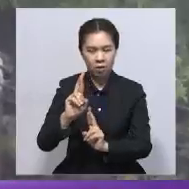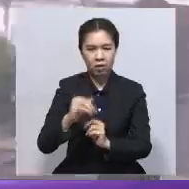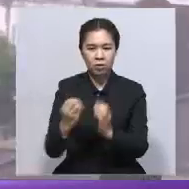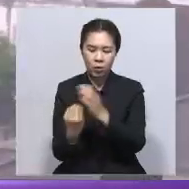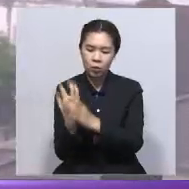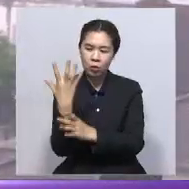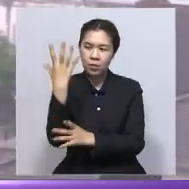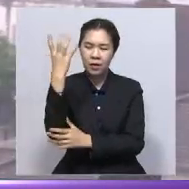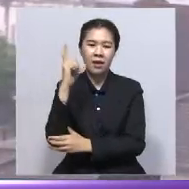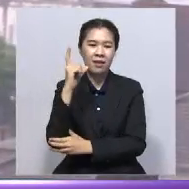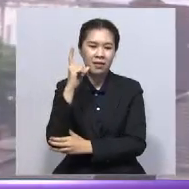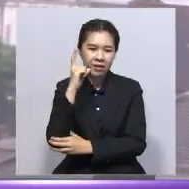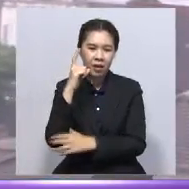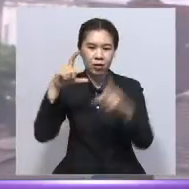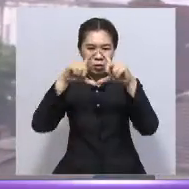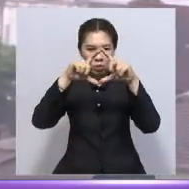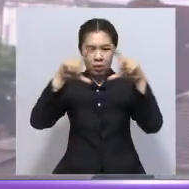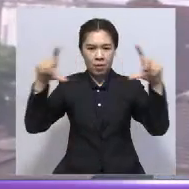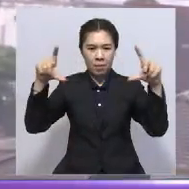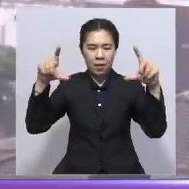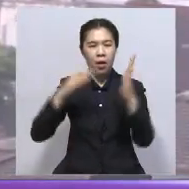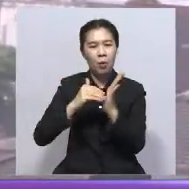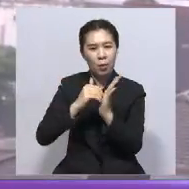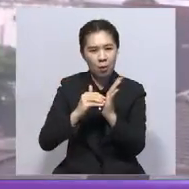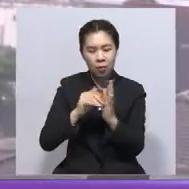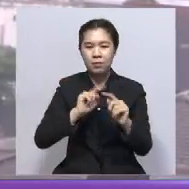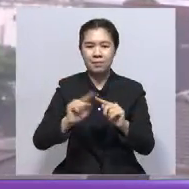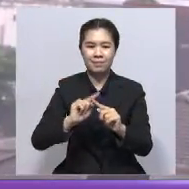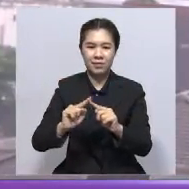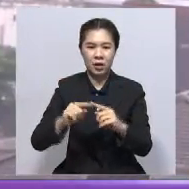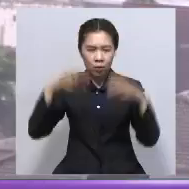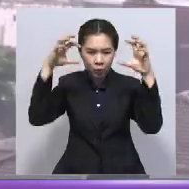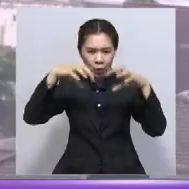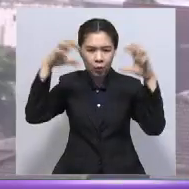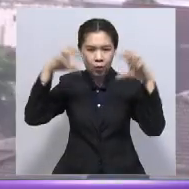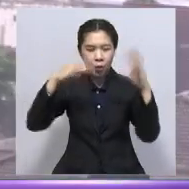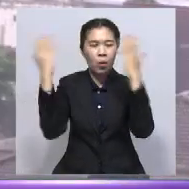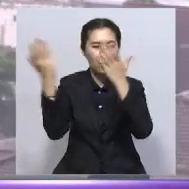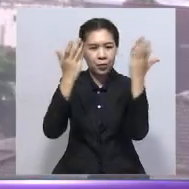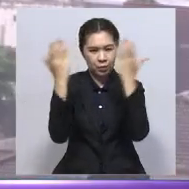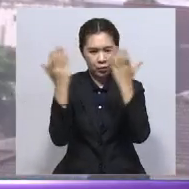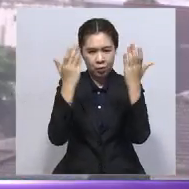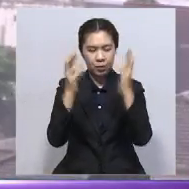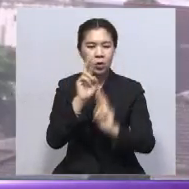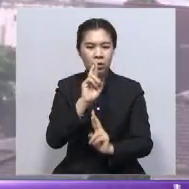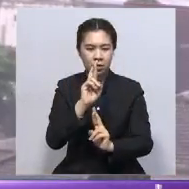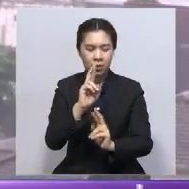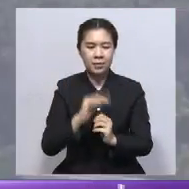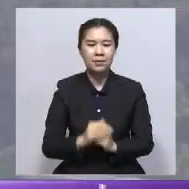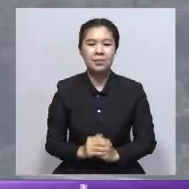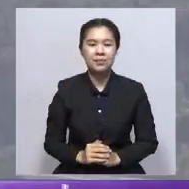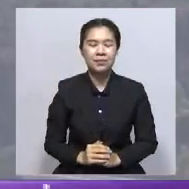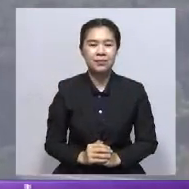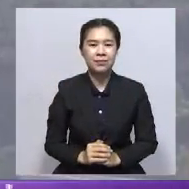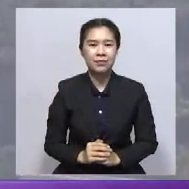จ้งใต้ต้นไม้ใหญ่และป้ายโฆษณาที่ไม่แข็งแรงในขณะที่เกิดฝนฟ้าคะนองและลมกระโชกแรงในช่วงนี้ด้ว